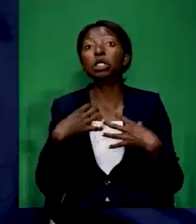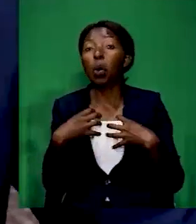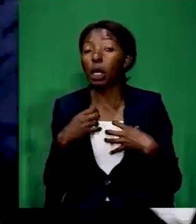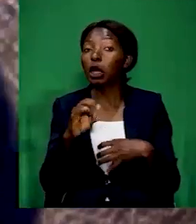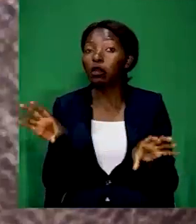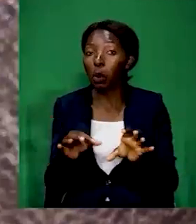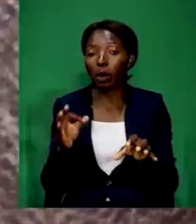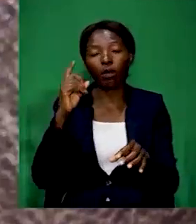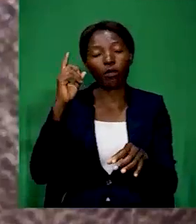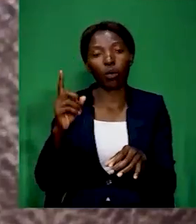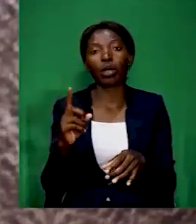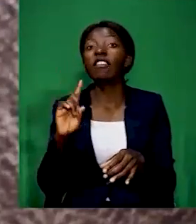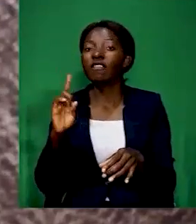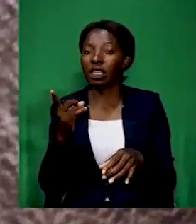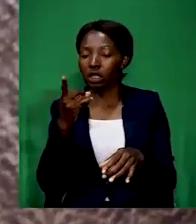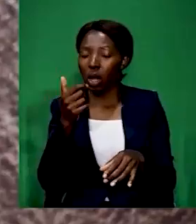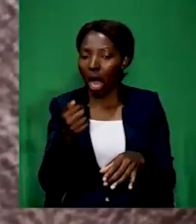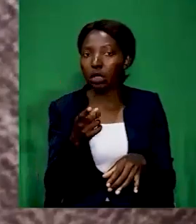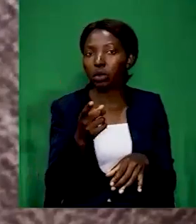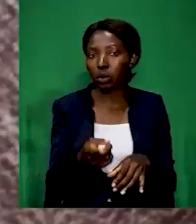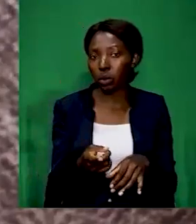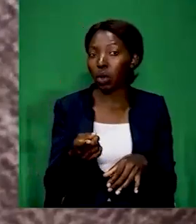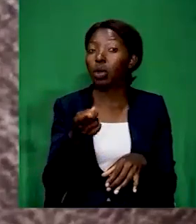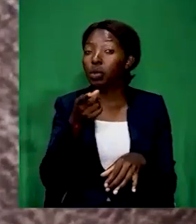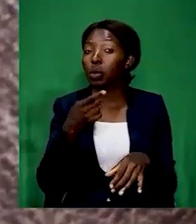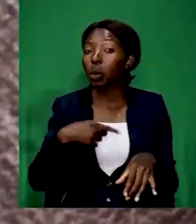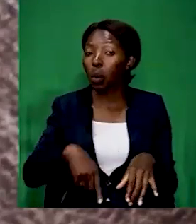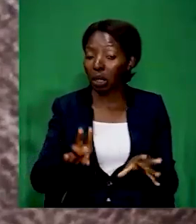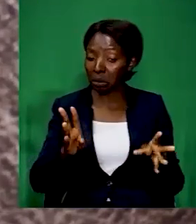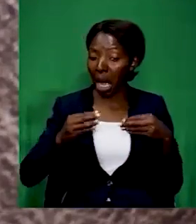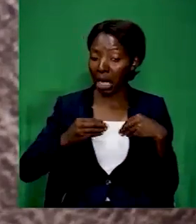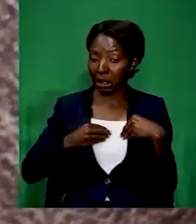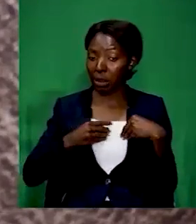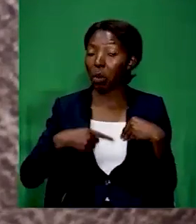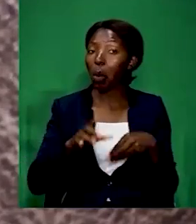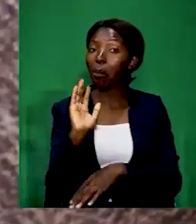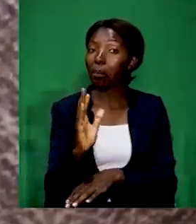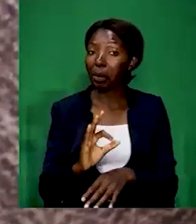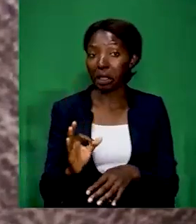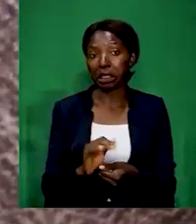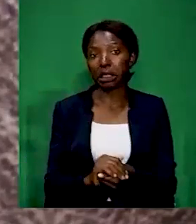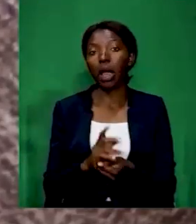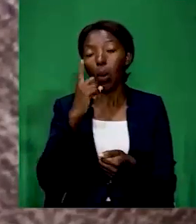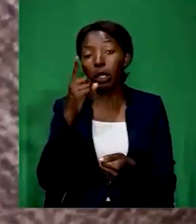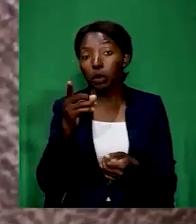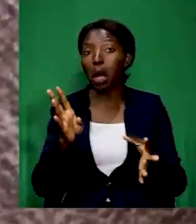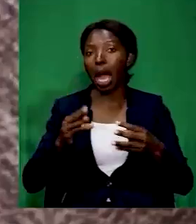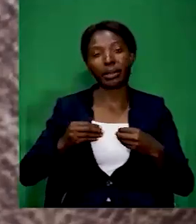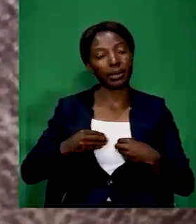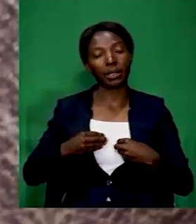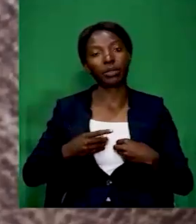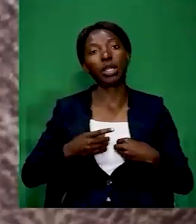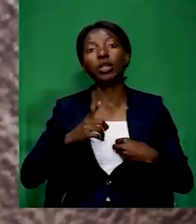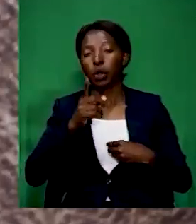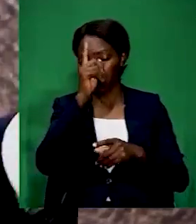mission. Chavo vanotanga wabvunza. Are you going to choose to accept this mission? Kana ukavuma. Yours is